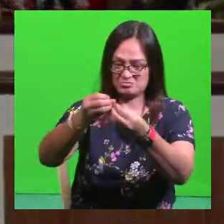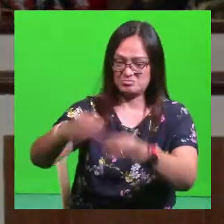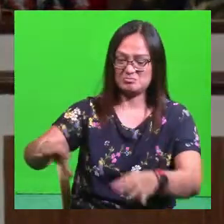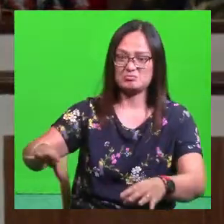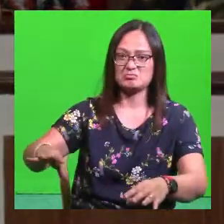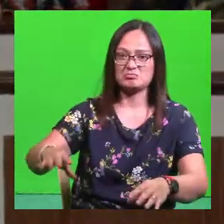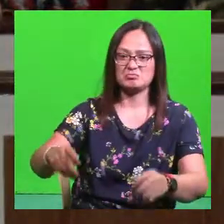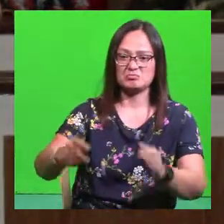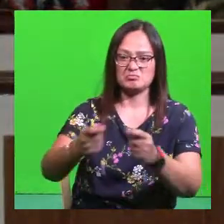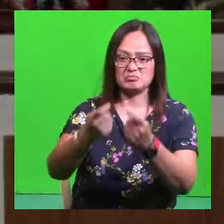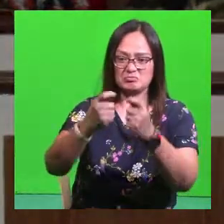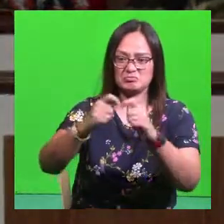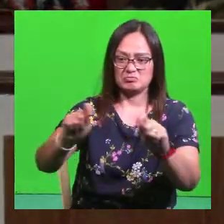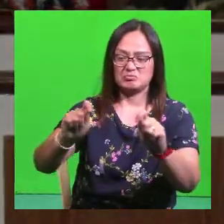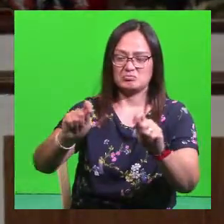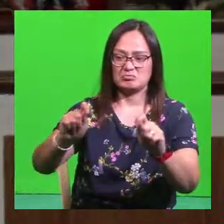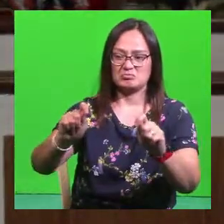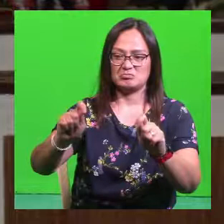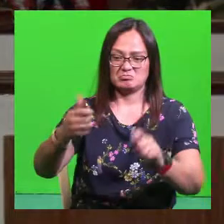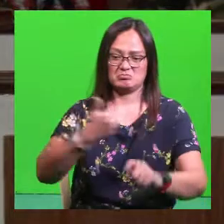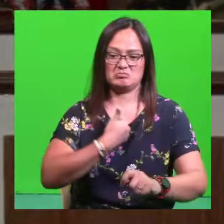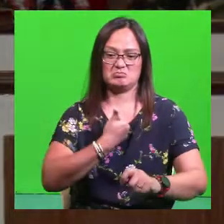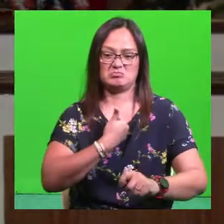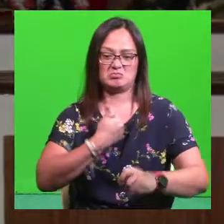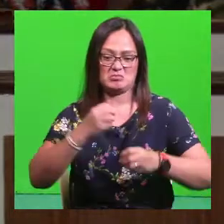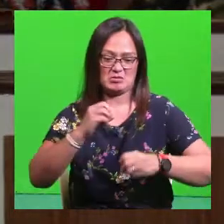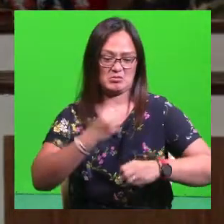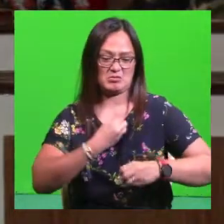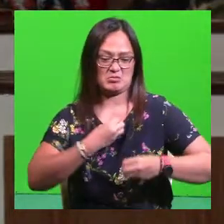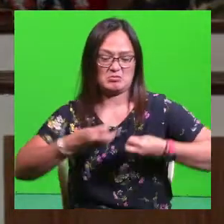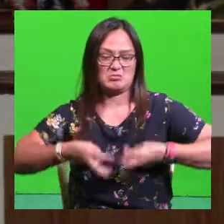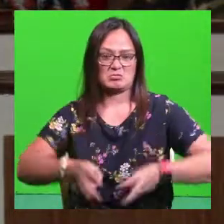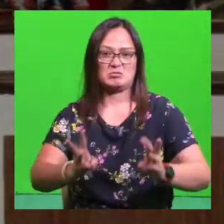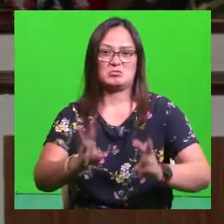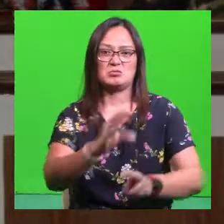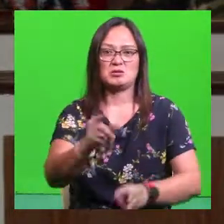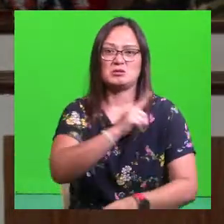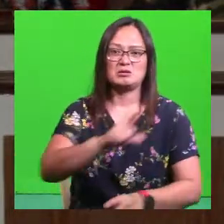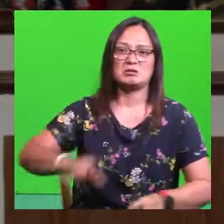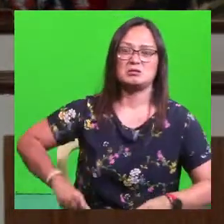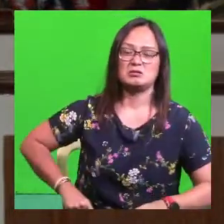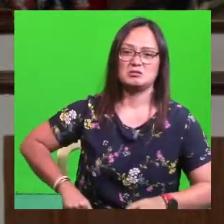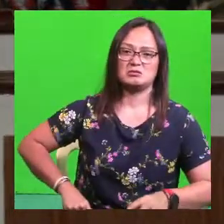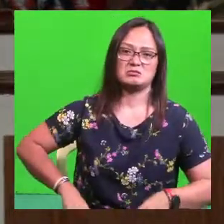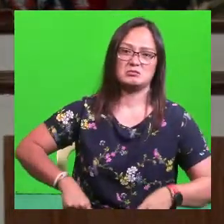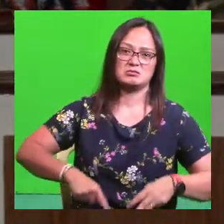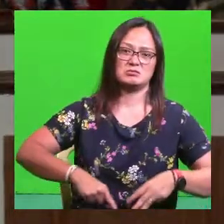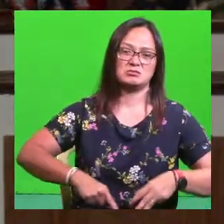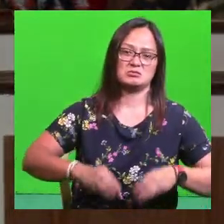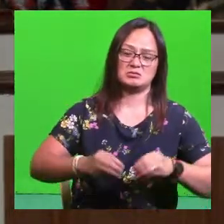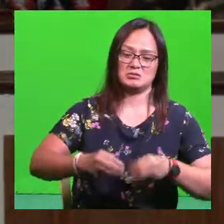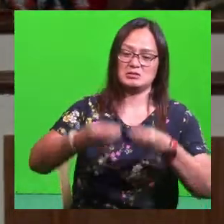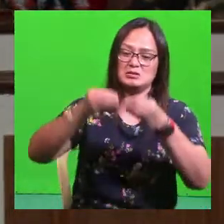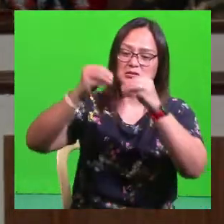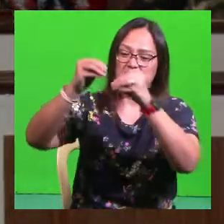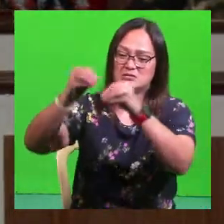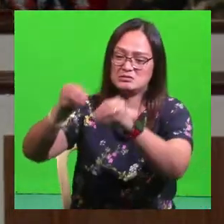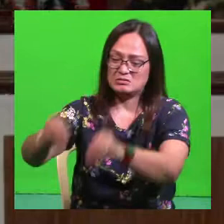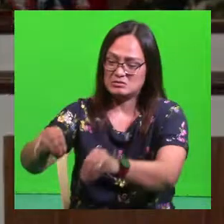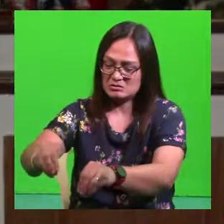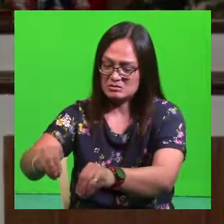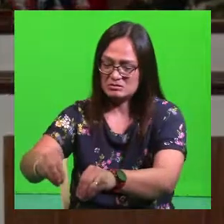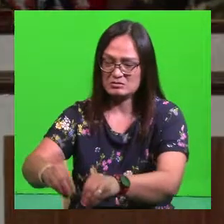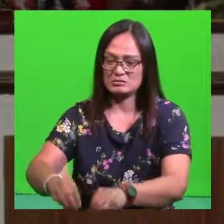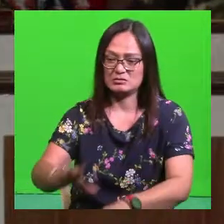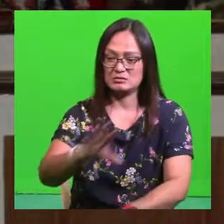own way. And look at this. And the Lord hath laid on him, ipinutong sa kanya ng